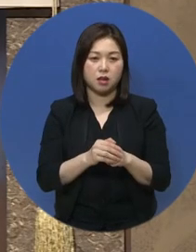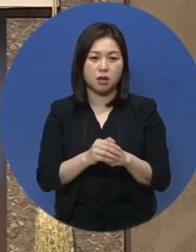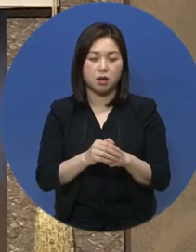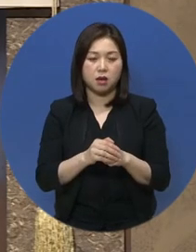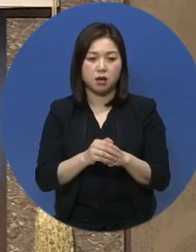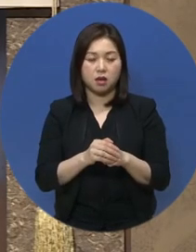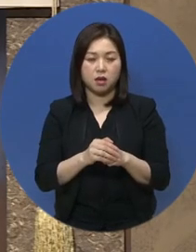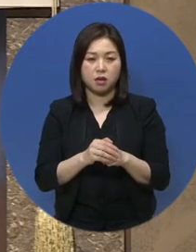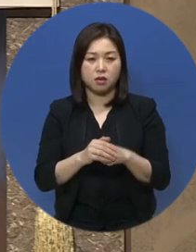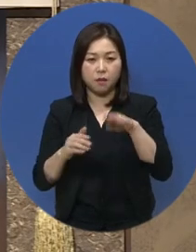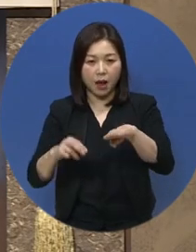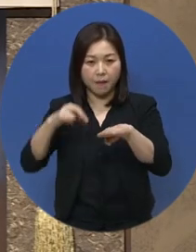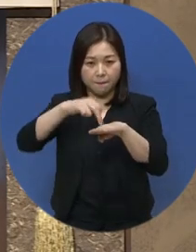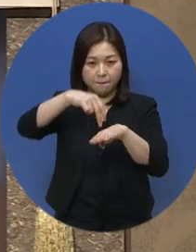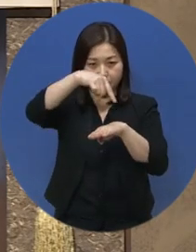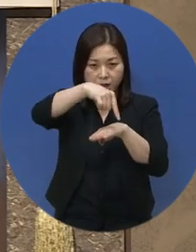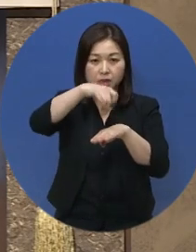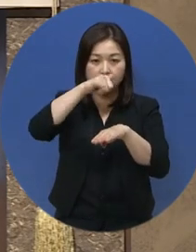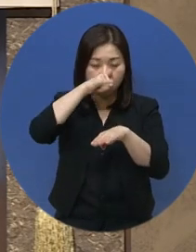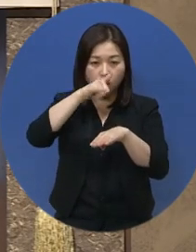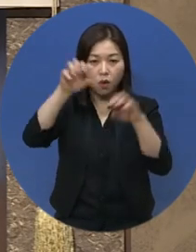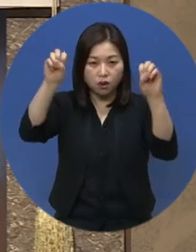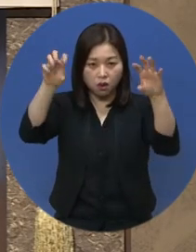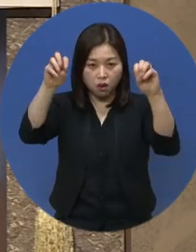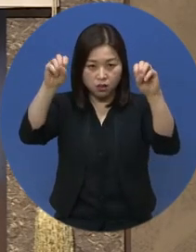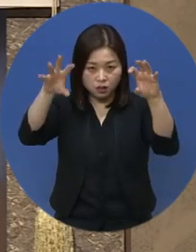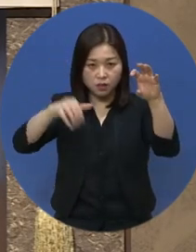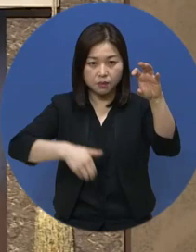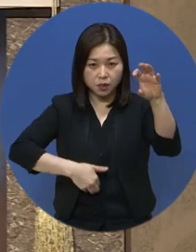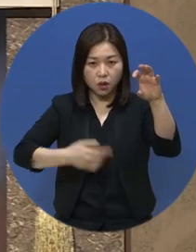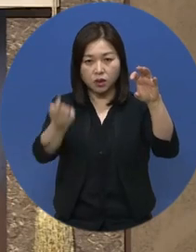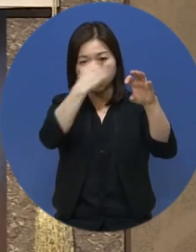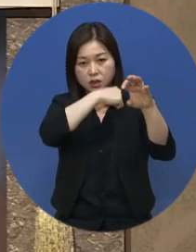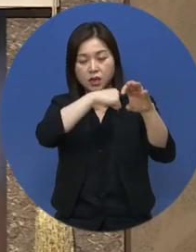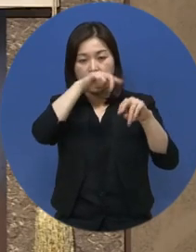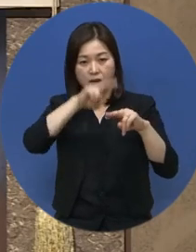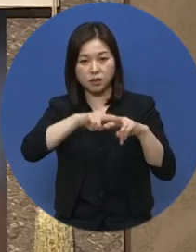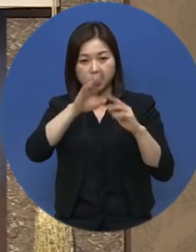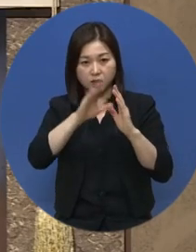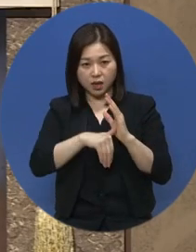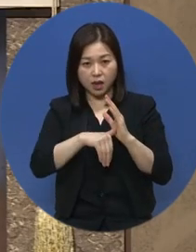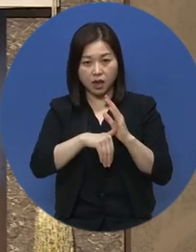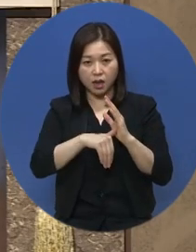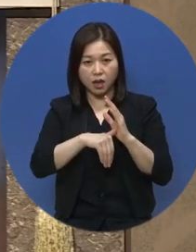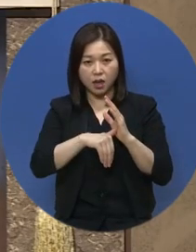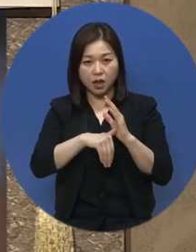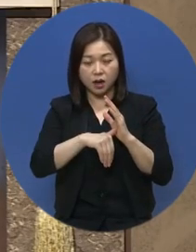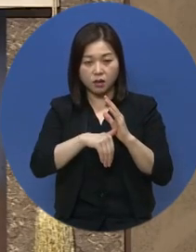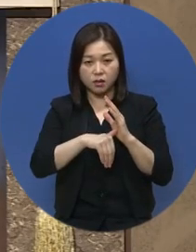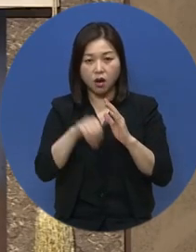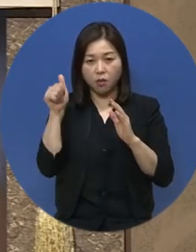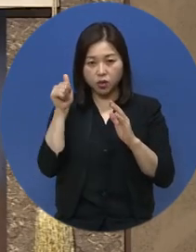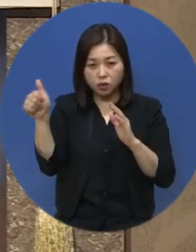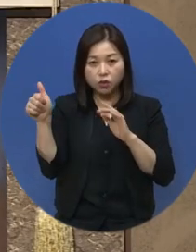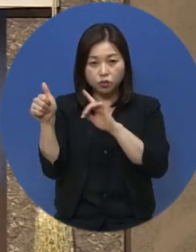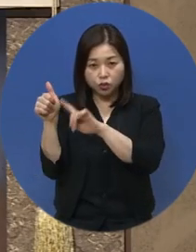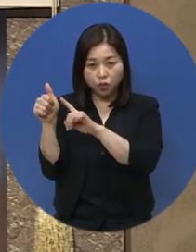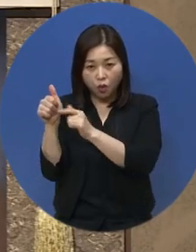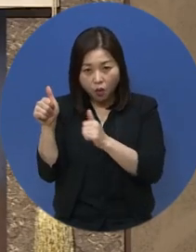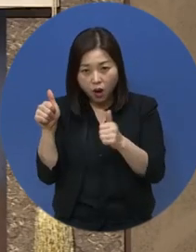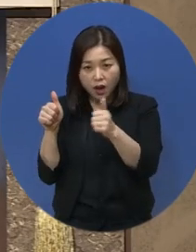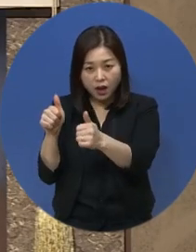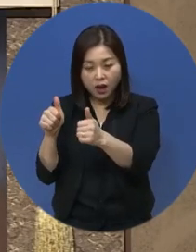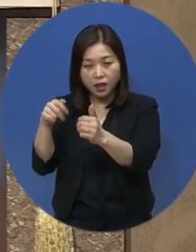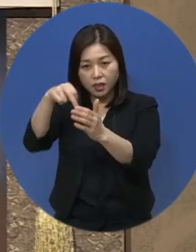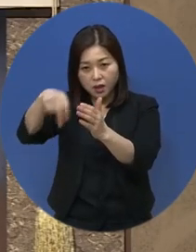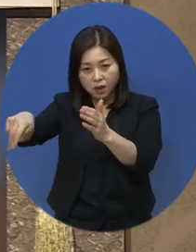되고 경광등이 있어야 되고 맨 뒷자리에서 여름에 탈 수 있으니까 버저를 누르고 와야 내릴 수 있거나 뭐 그런 장치들을 해야